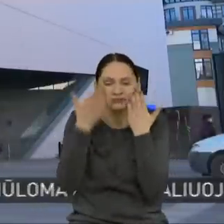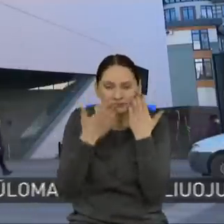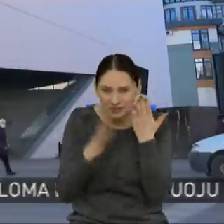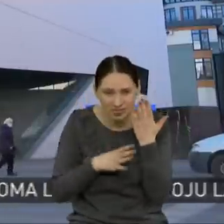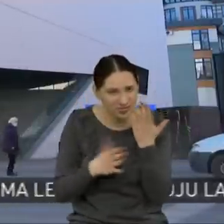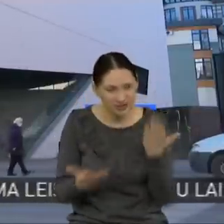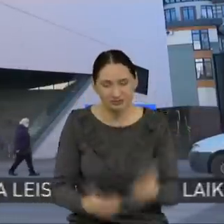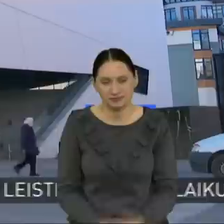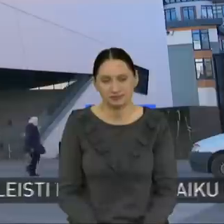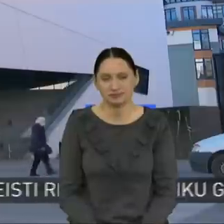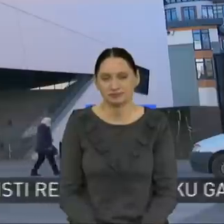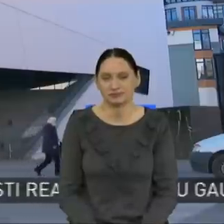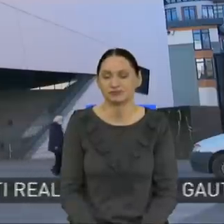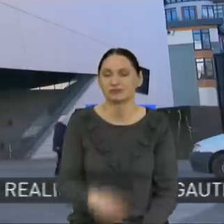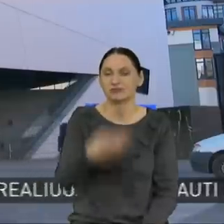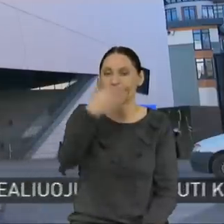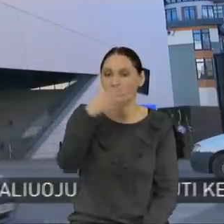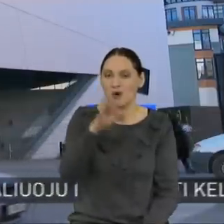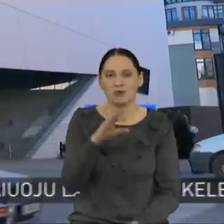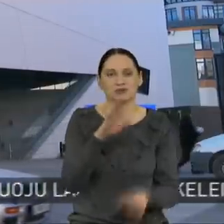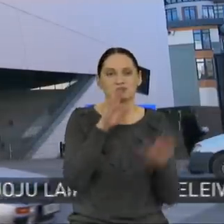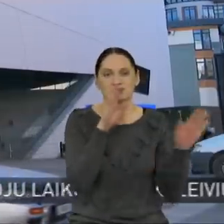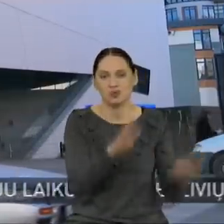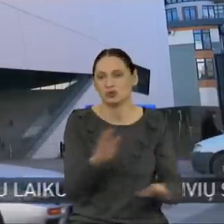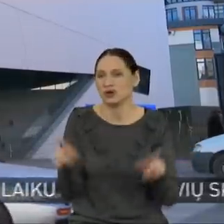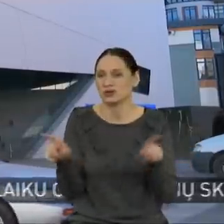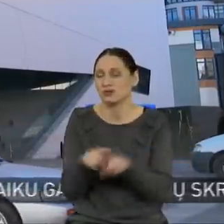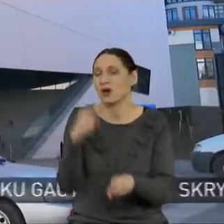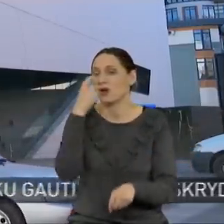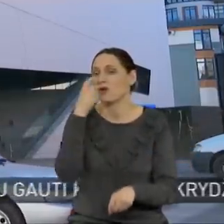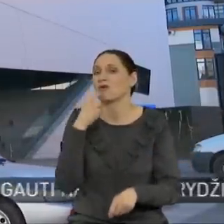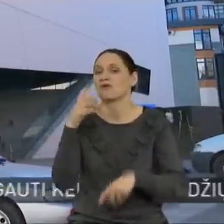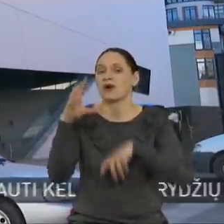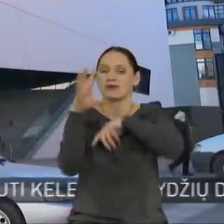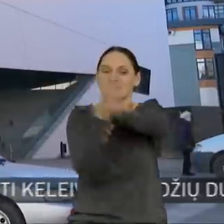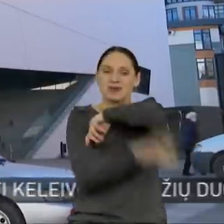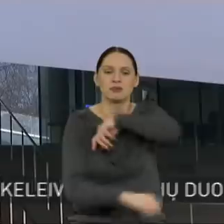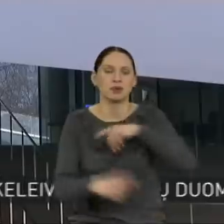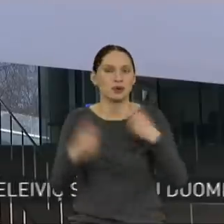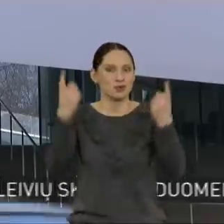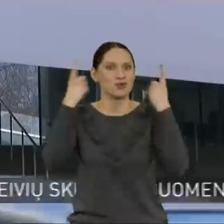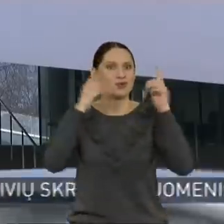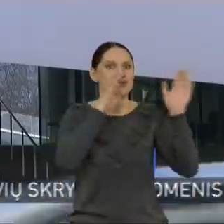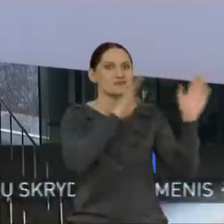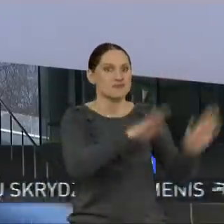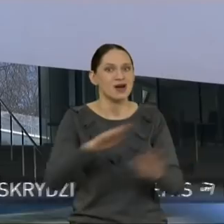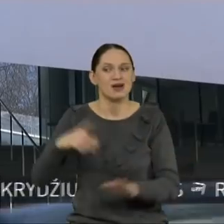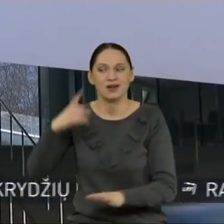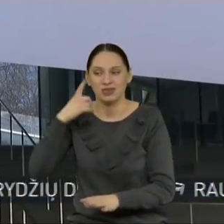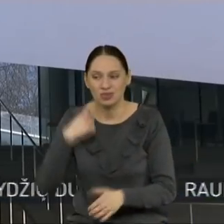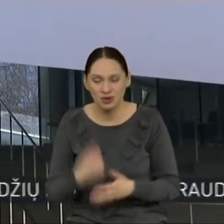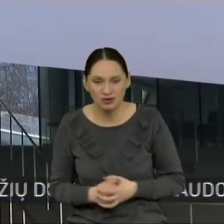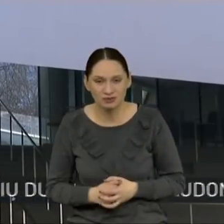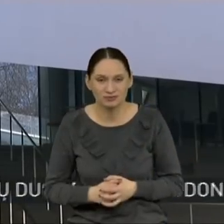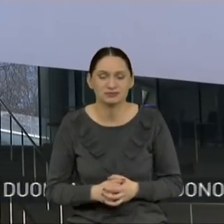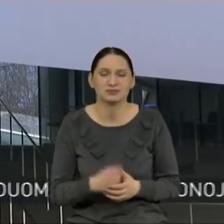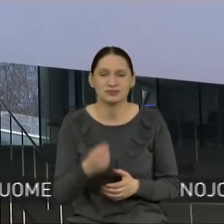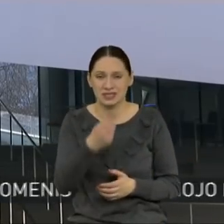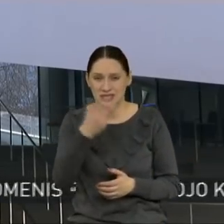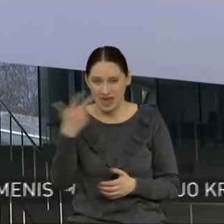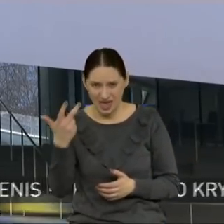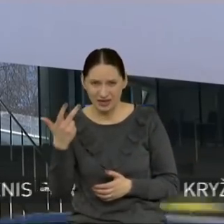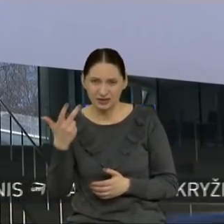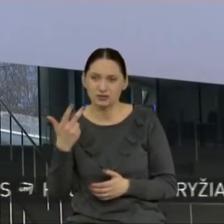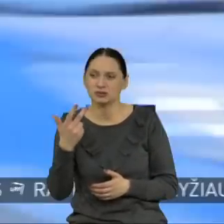Su kliūtimis susiduria ir Mo muziejus, planuojantis kovo pabaigoje pristatyti didelę parodą. Jau dabar žinoma, kad keli eksponatai iš